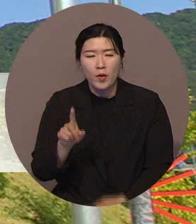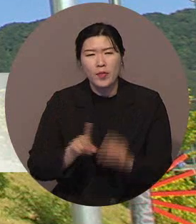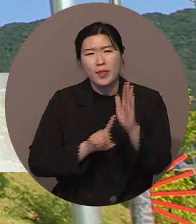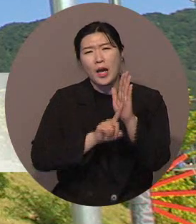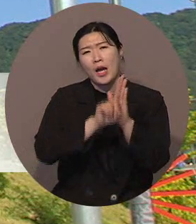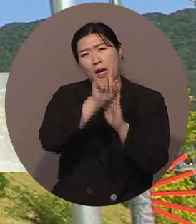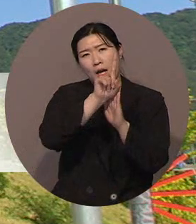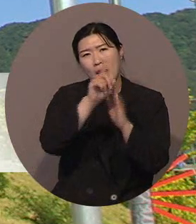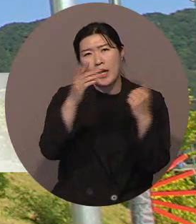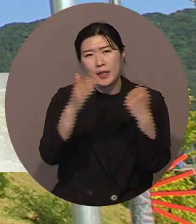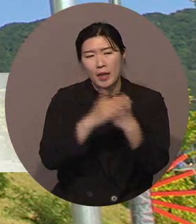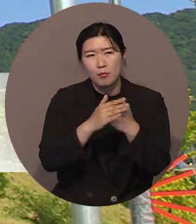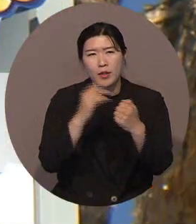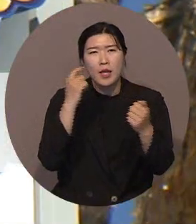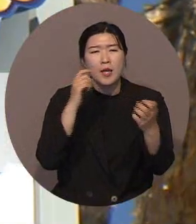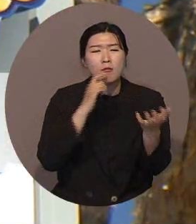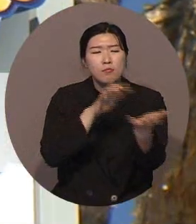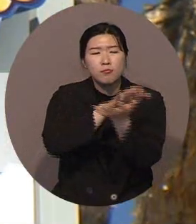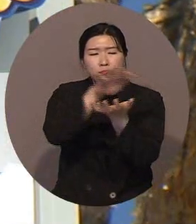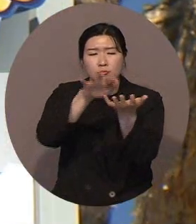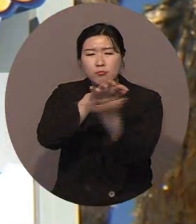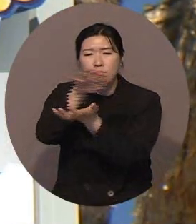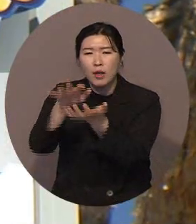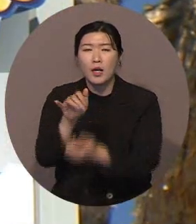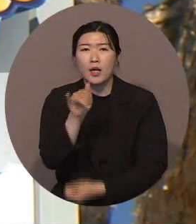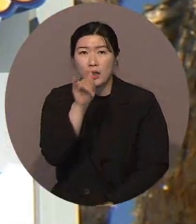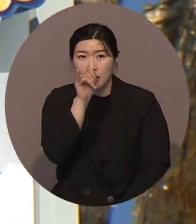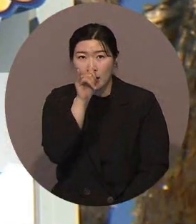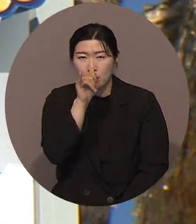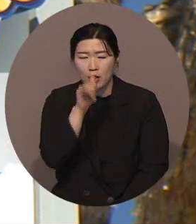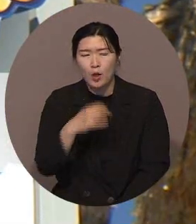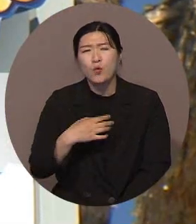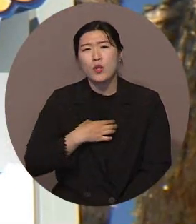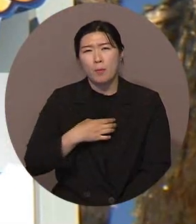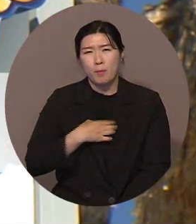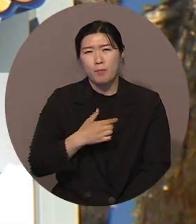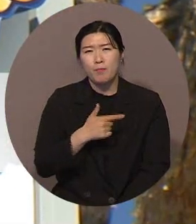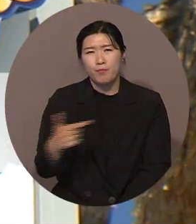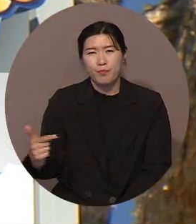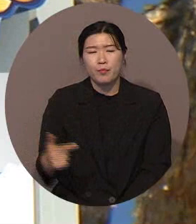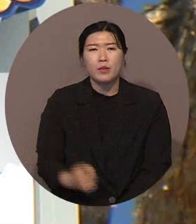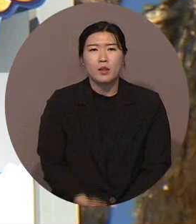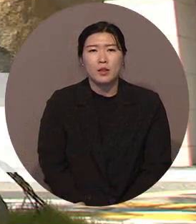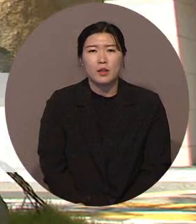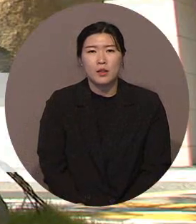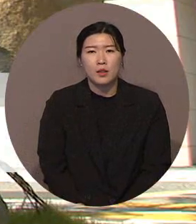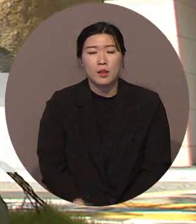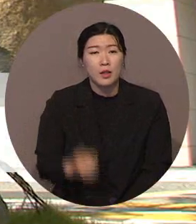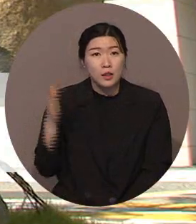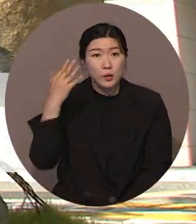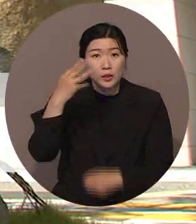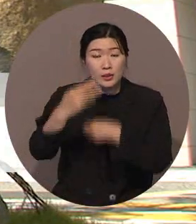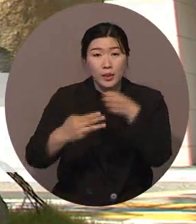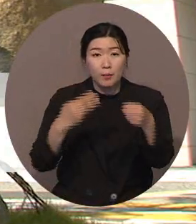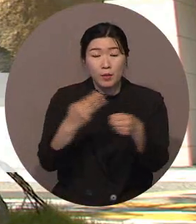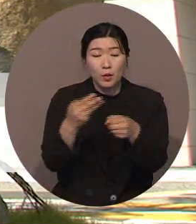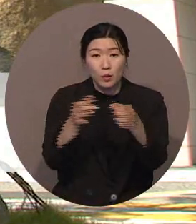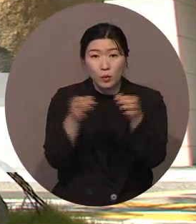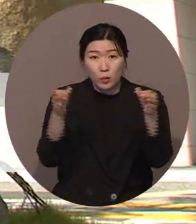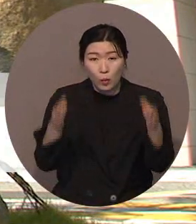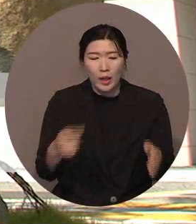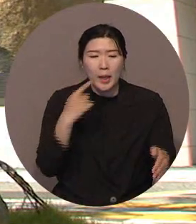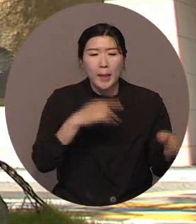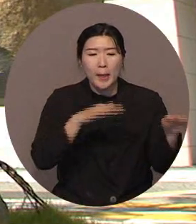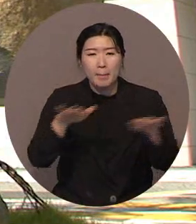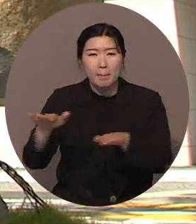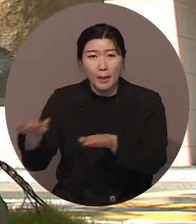높아 일보 지역의 안개가 지켓 낄 수 있어 각별한 주의가 필요합니다 최근 3년간 보령해경 관내 연안